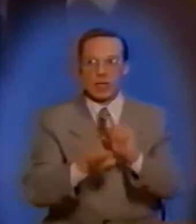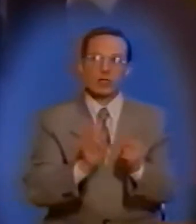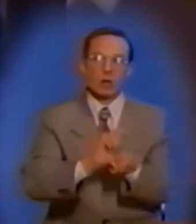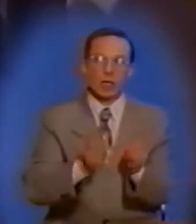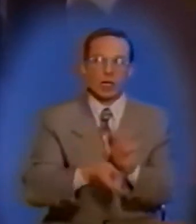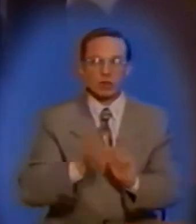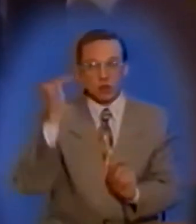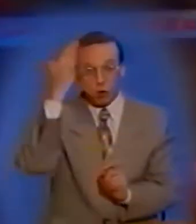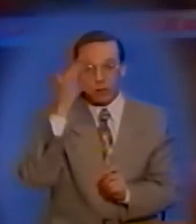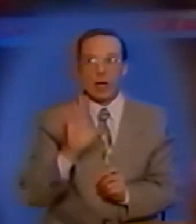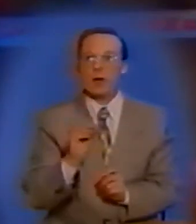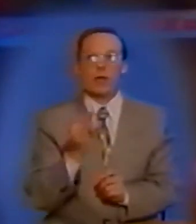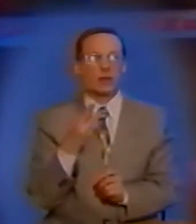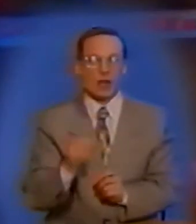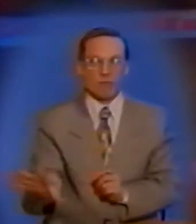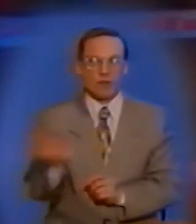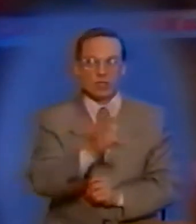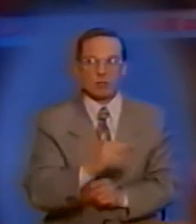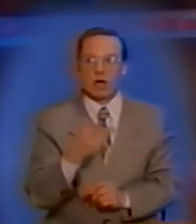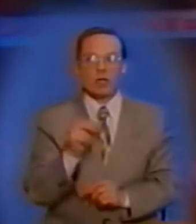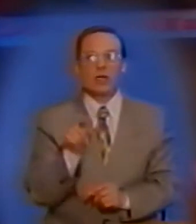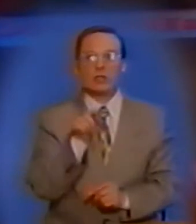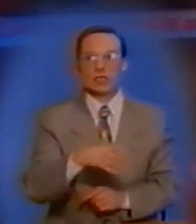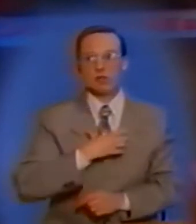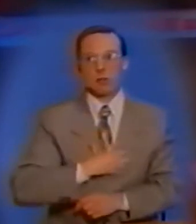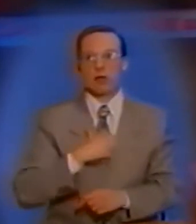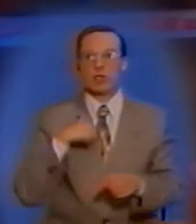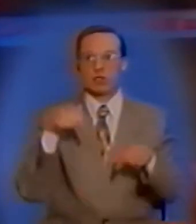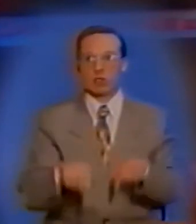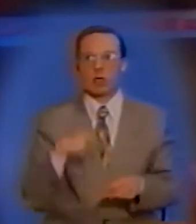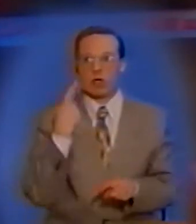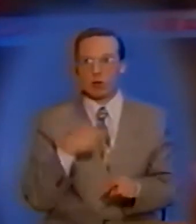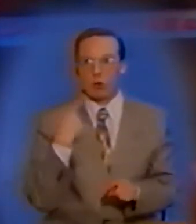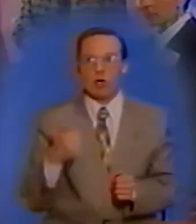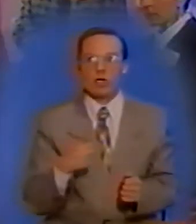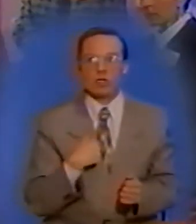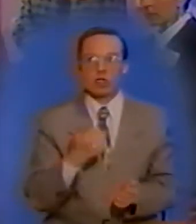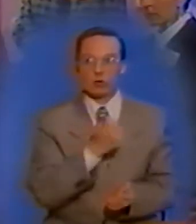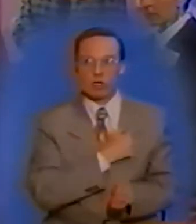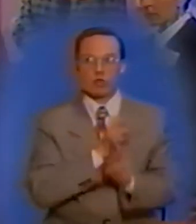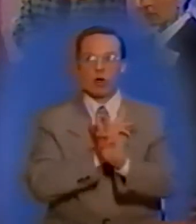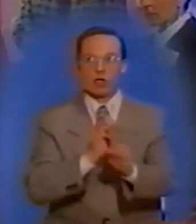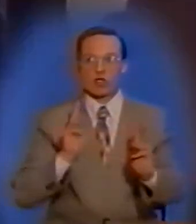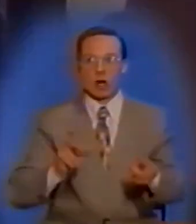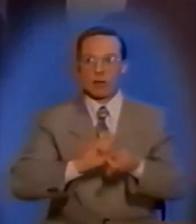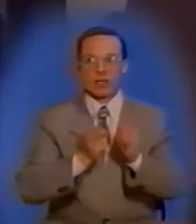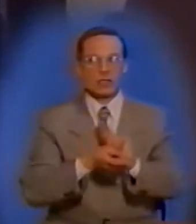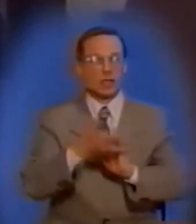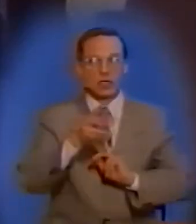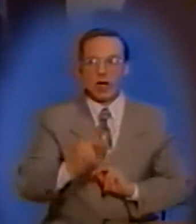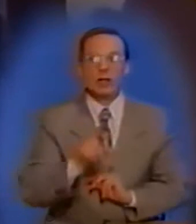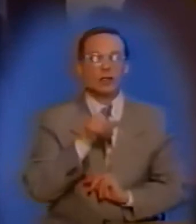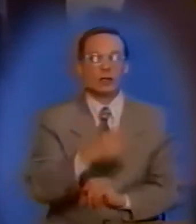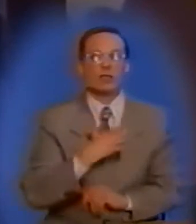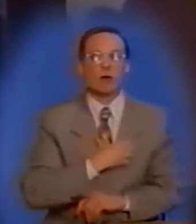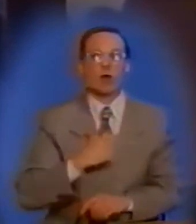gal nuomonę, bet tai ne visiems. Bet ne tas svarbiausia, kad aš dabar kalbu būtent, kad aš turėčiau kažką pakeisti. Ne. Ne tas